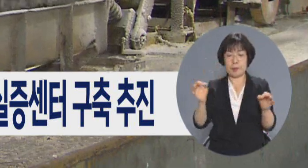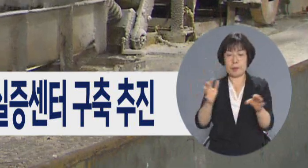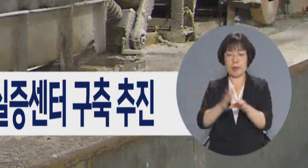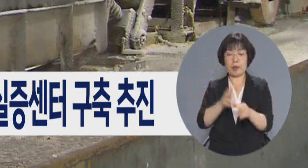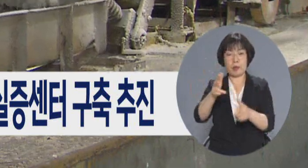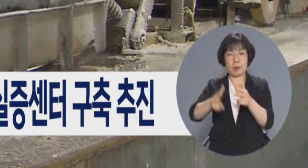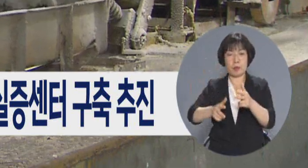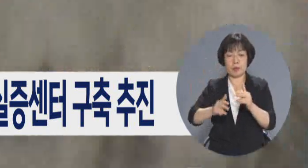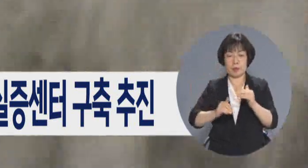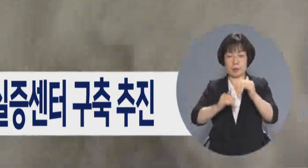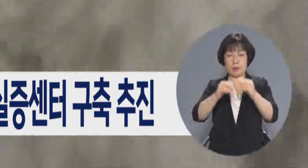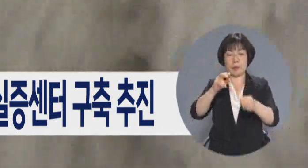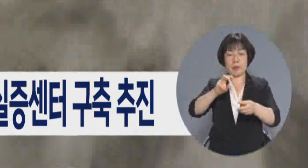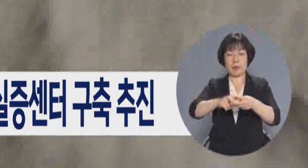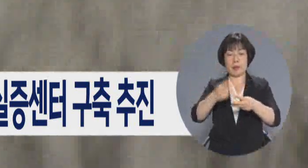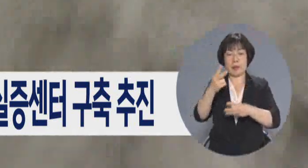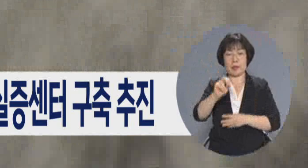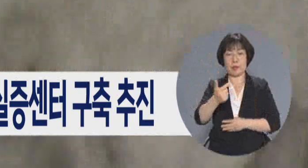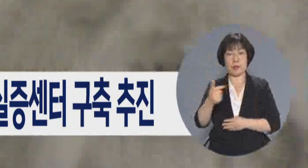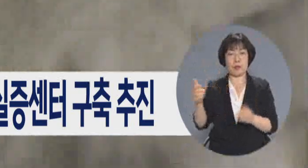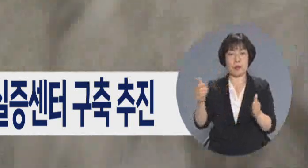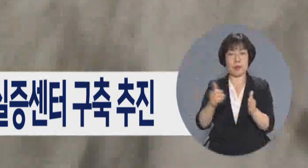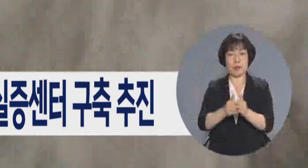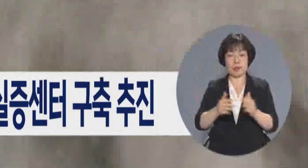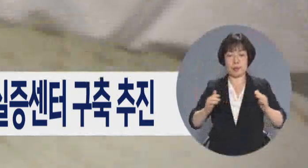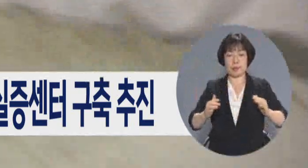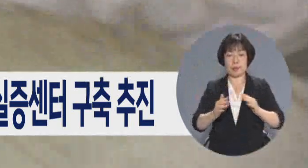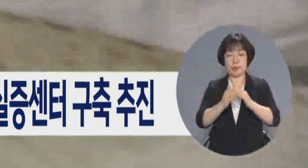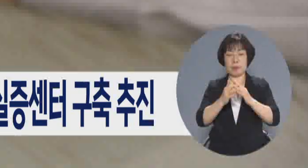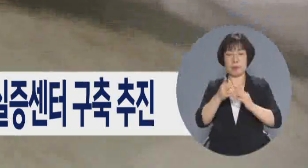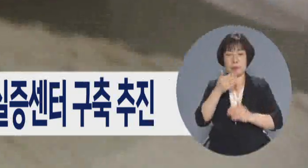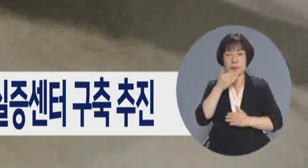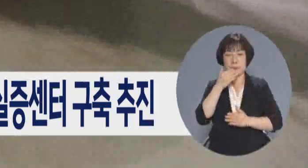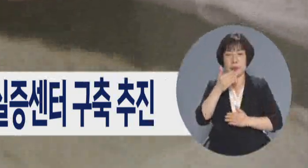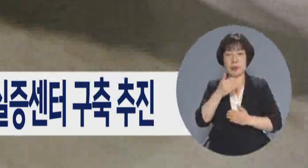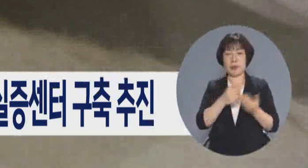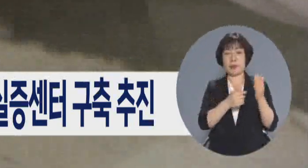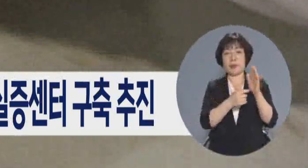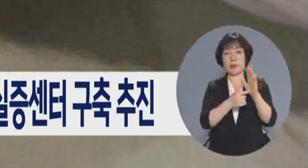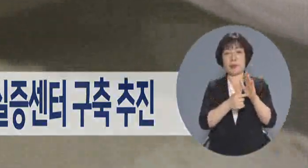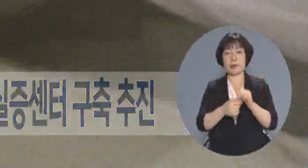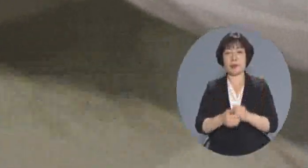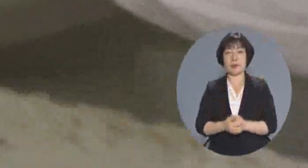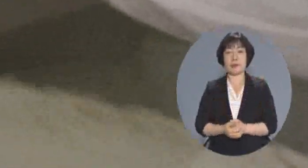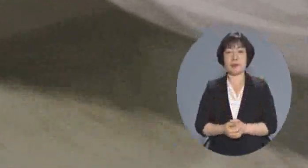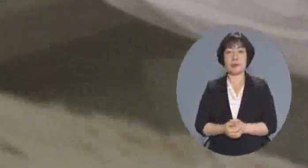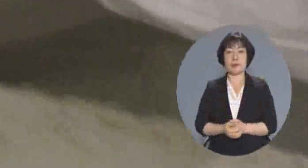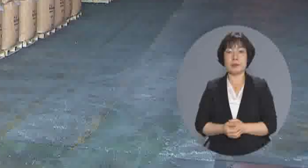탄소중립화학공정실증센터 등을 오는 2026년까지 건립할 수 있게 됐다고 밝혔습니다.